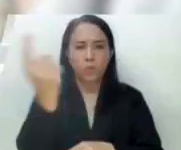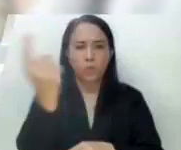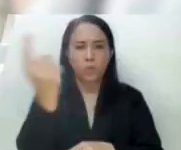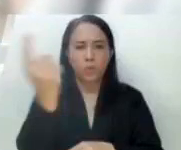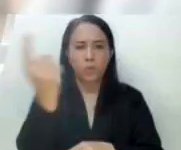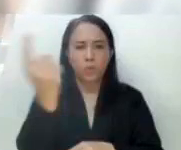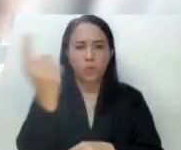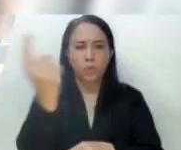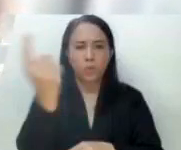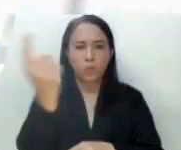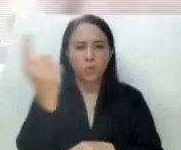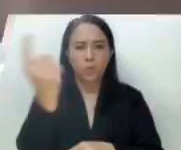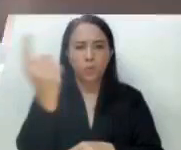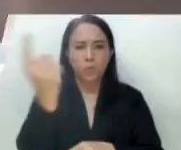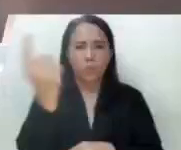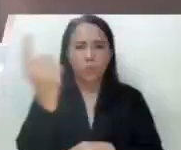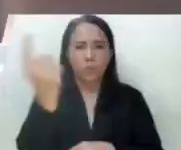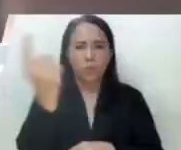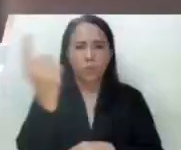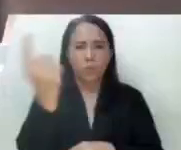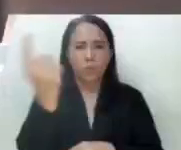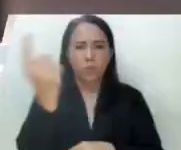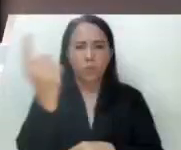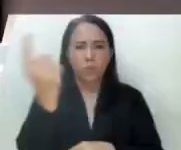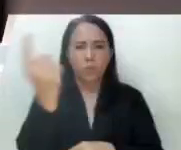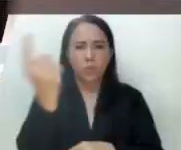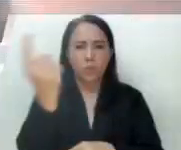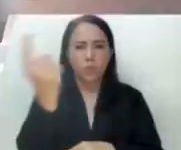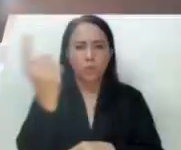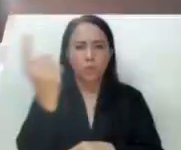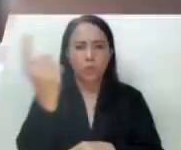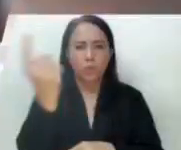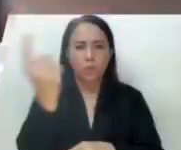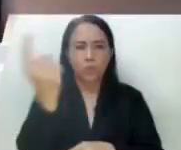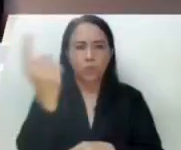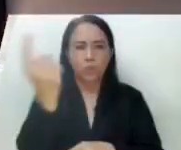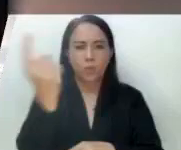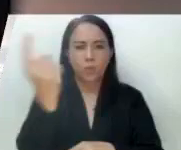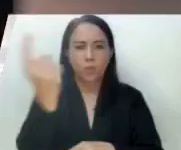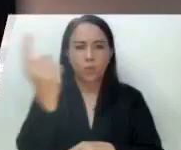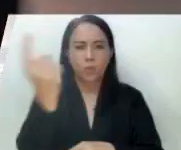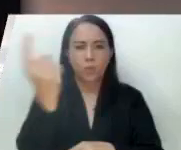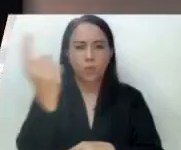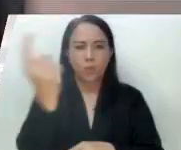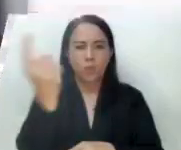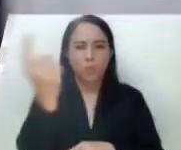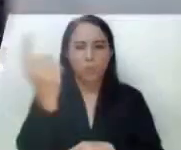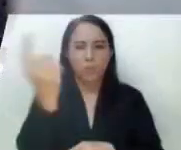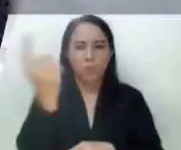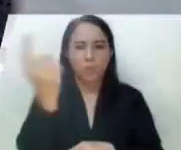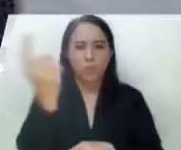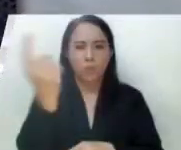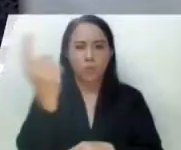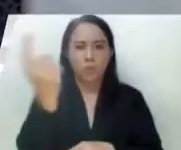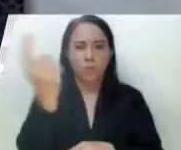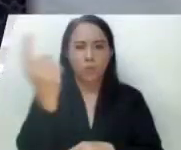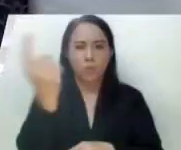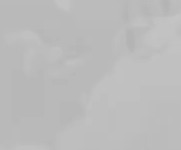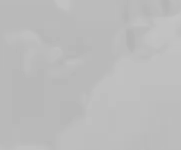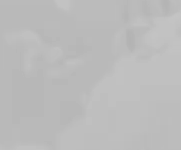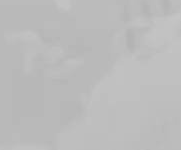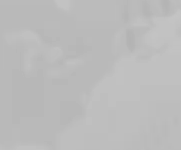tumakas matapos ang insidente. Patuloy ang investigasyon sa posibleng pananagutan na may-ari ng gumuhong bahay.